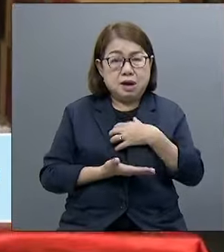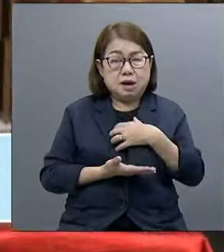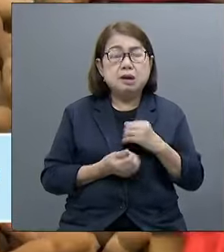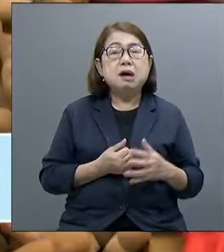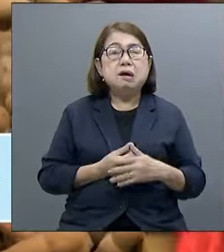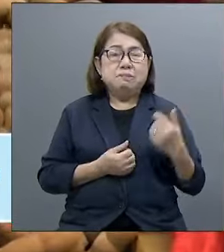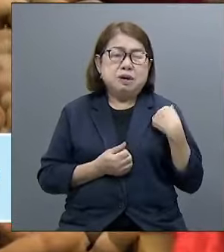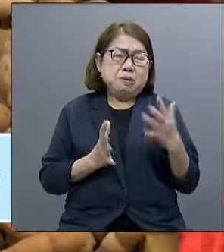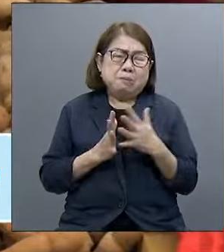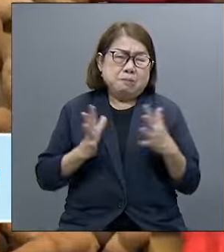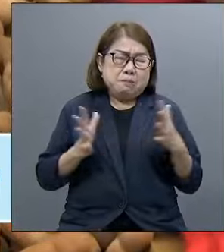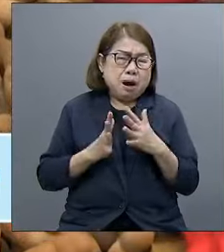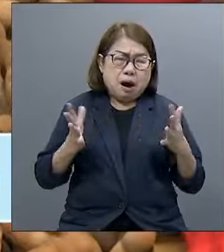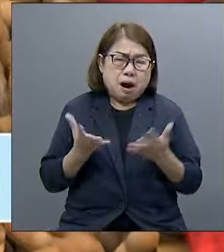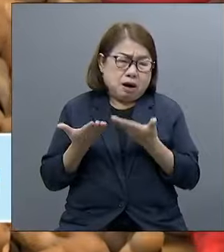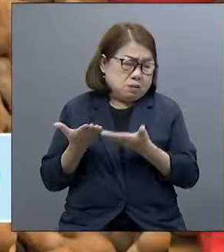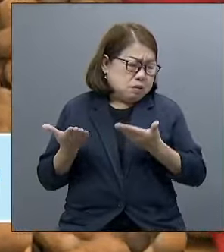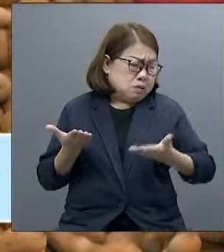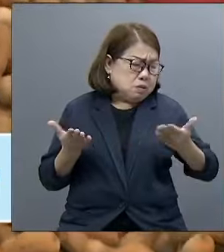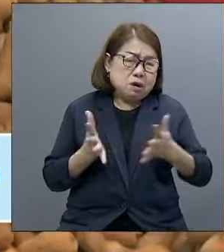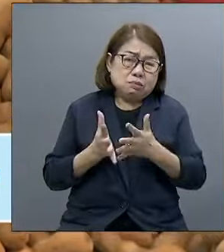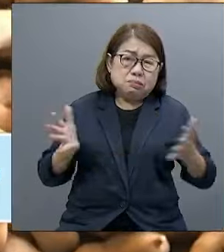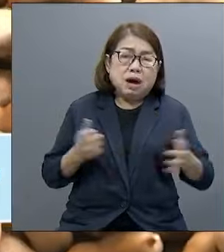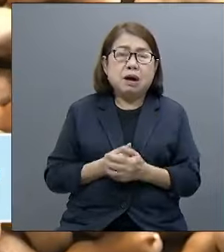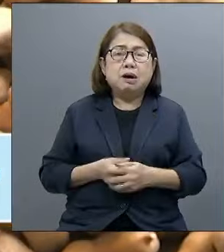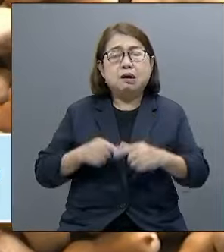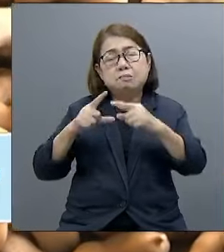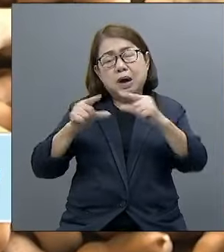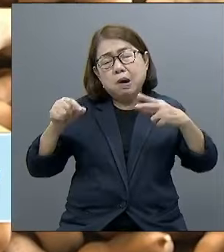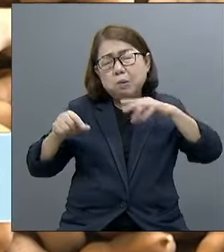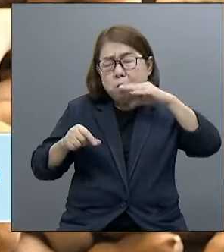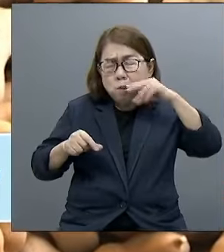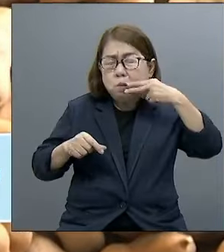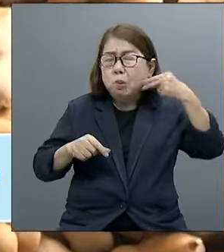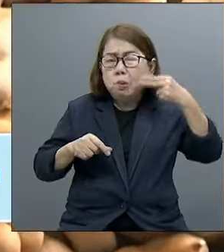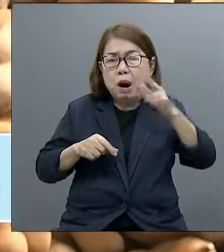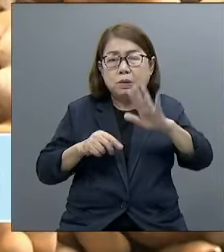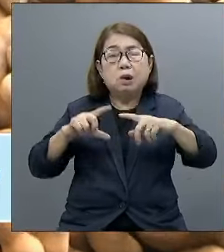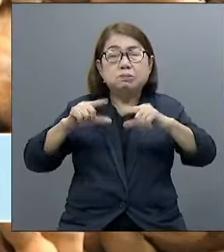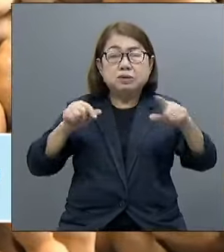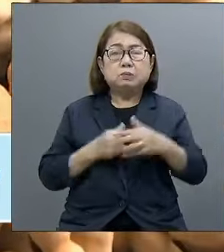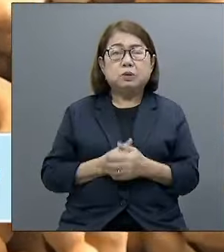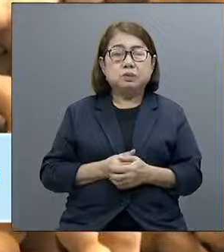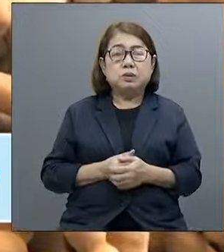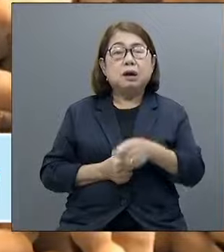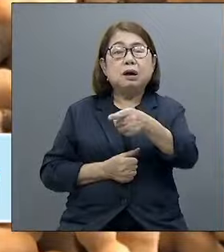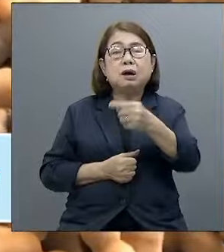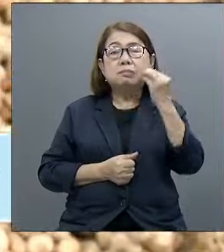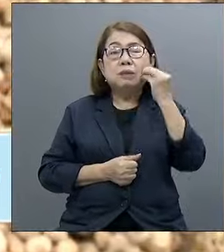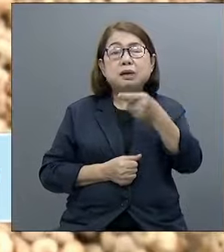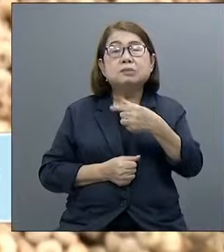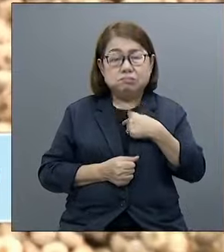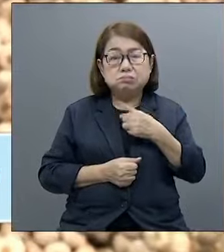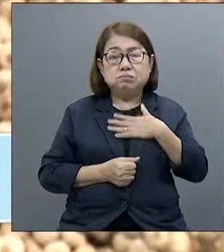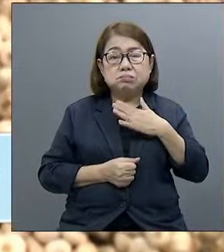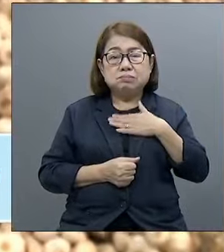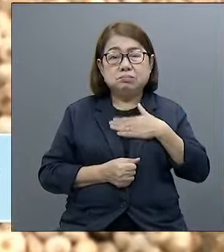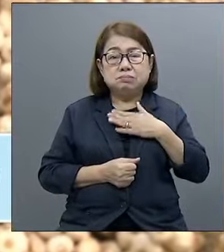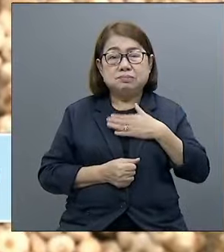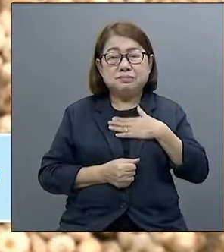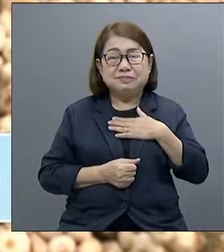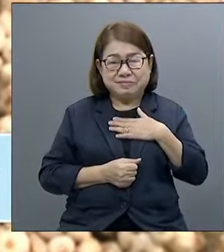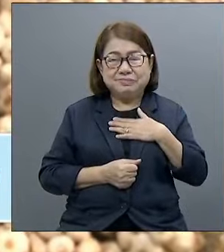ให้เลือกซื้อกันเยอะแยะเลยครับคุณผู้ชมครับไม่ว่าจะเป็นมะขามหวานจากเพชรบูรณ์นี่คุณก็สาว ใช่เพชรบูรณ์ ที่จบเกษ